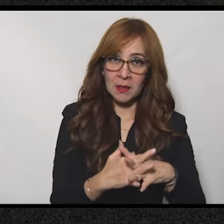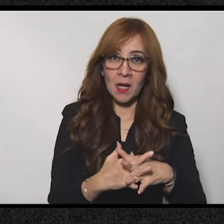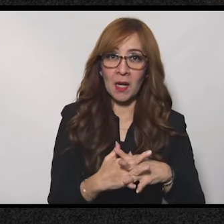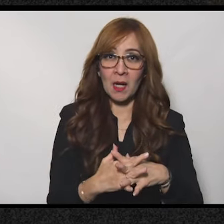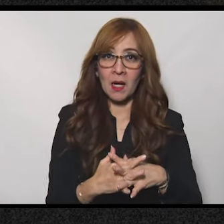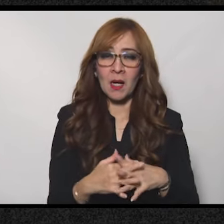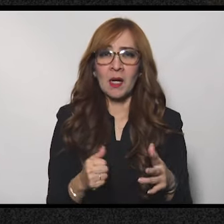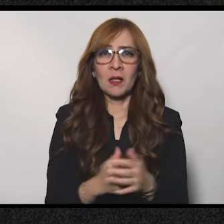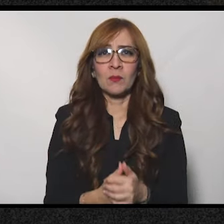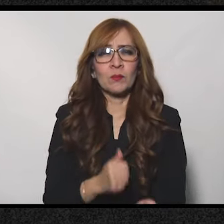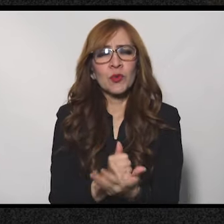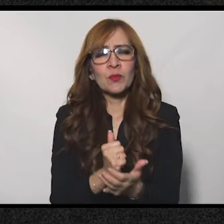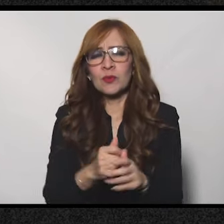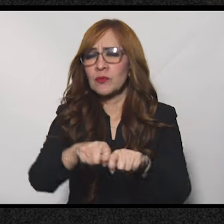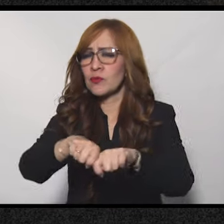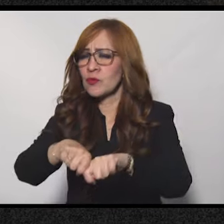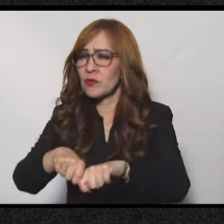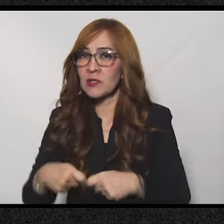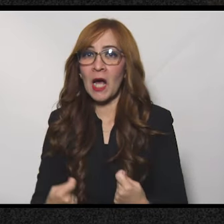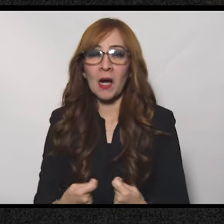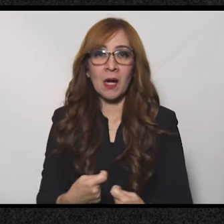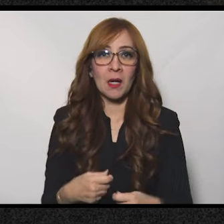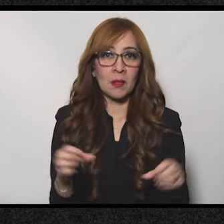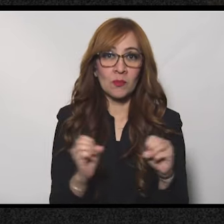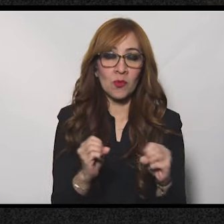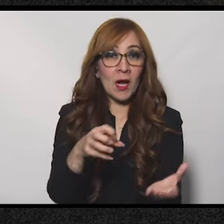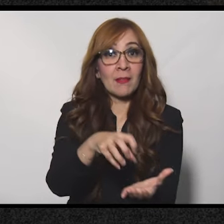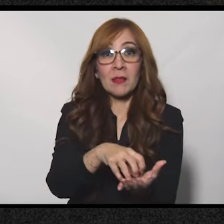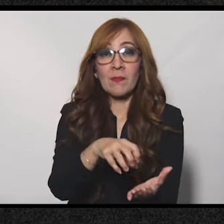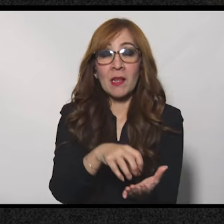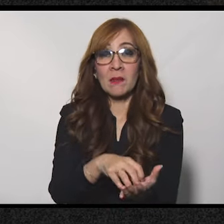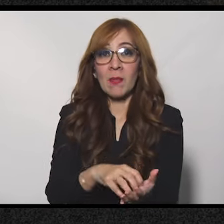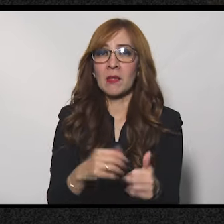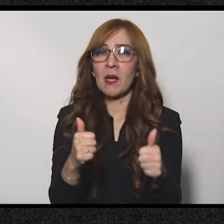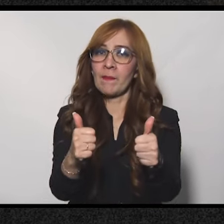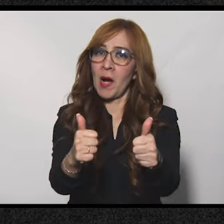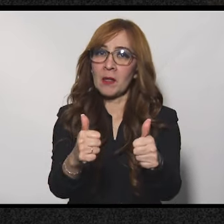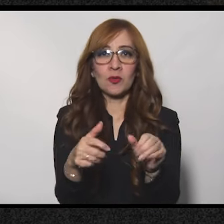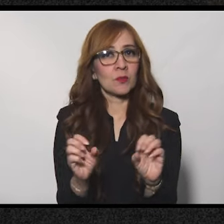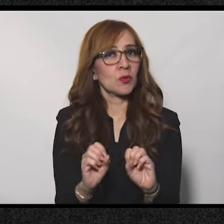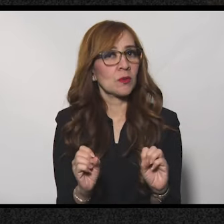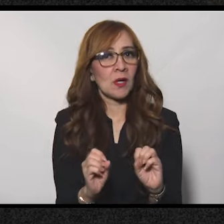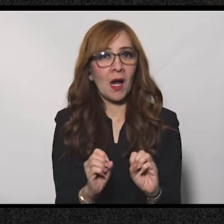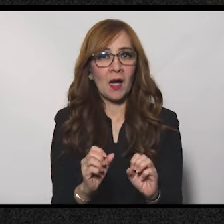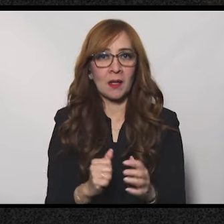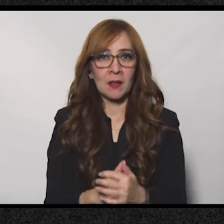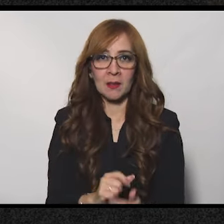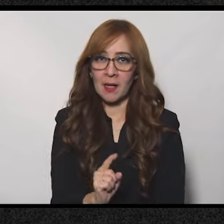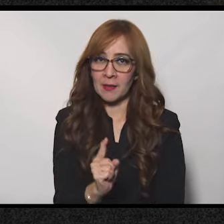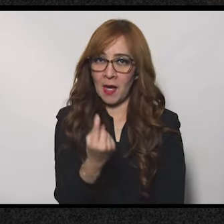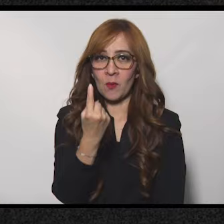dengan keremukan. Jadi bukan tempat yang sweet spot banget di awalnya.